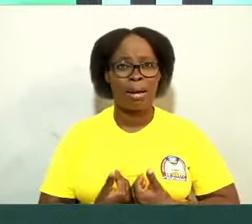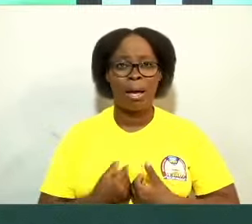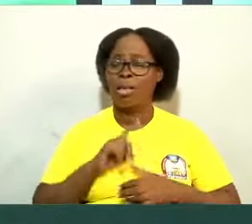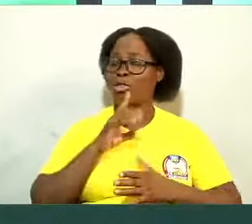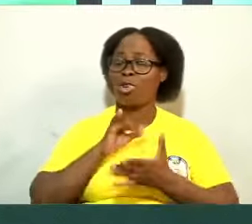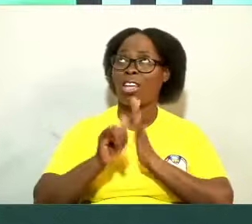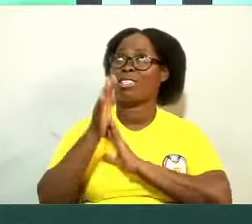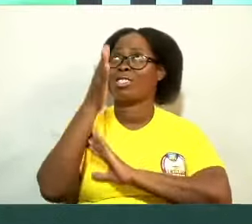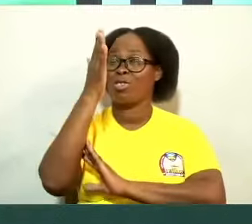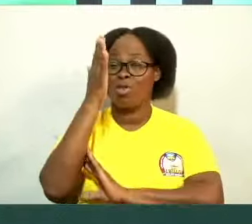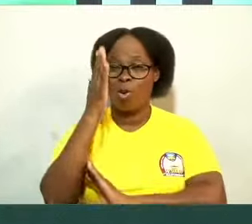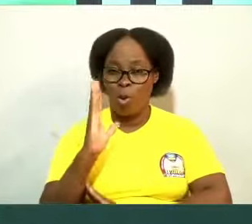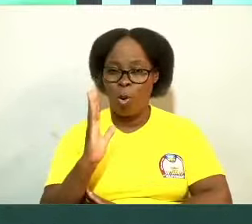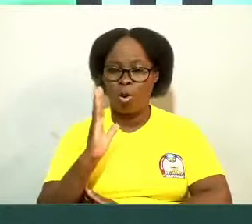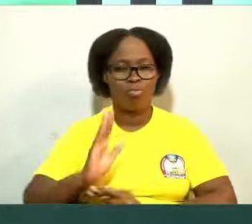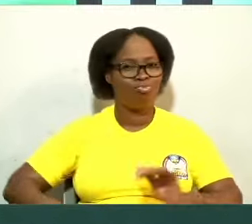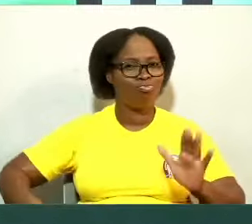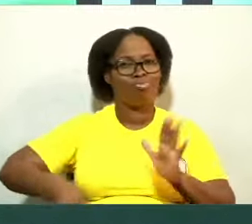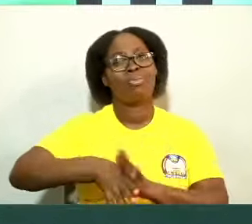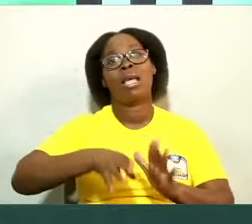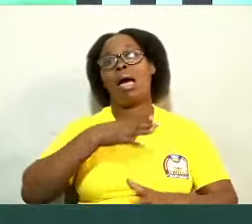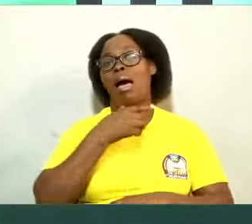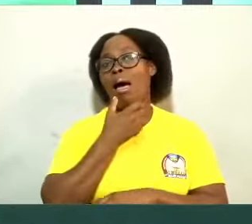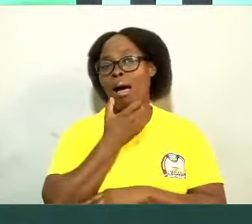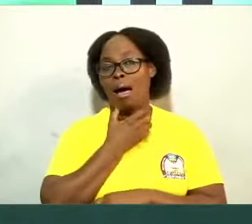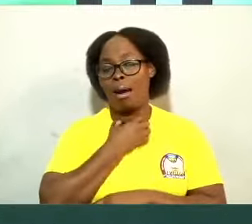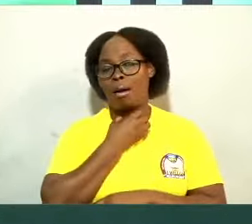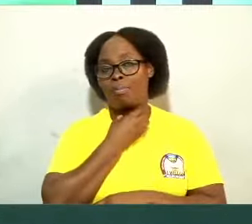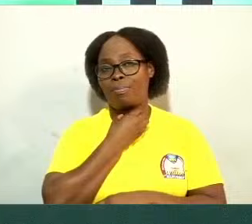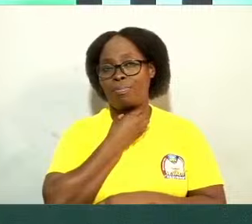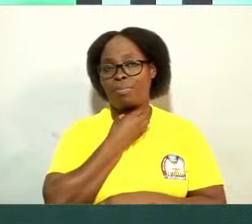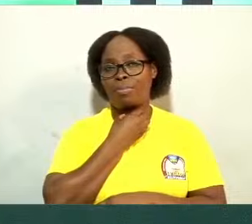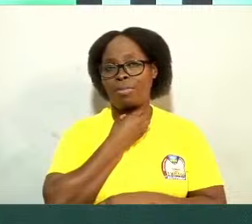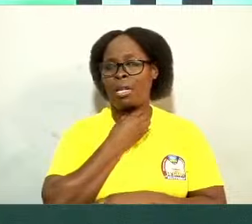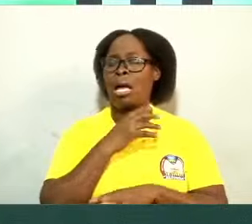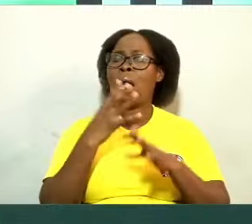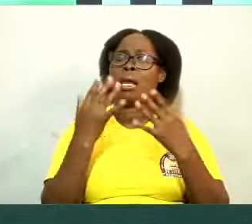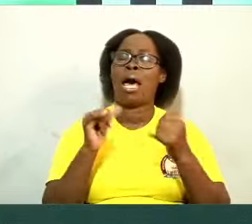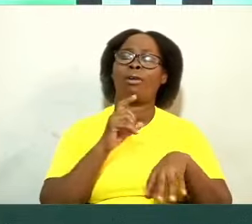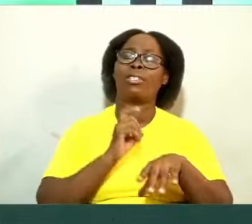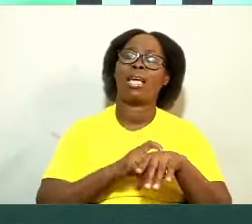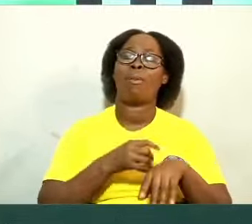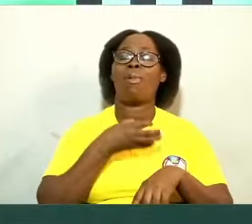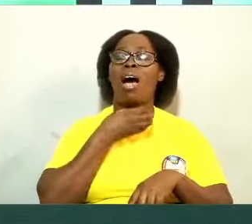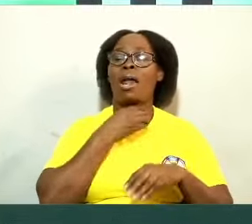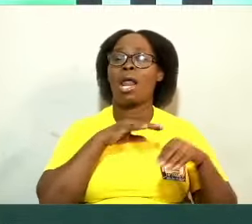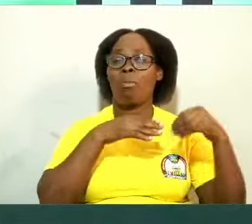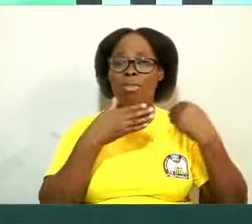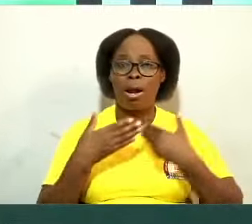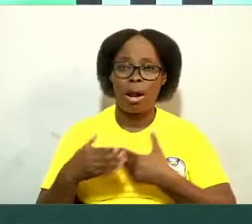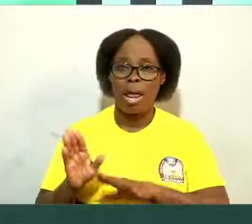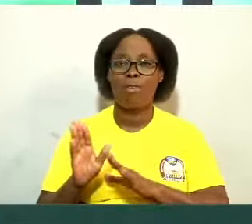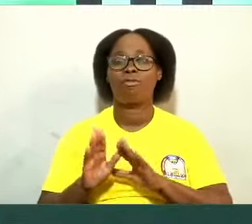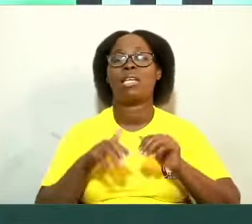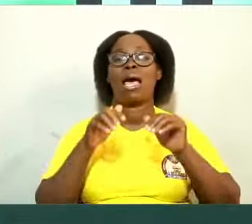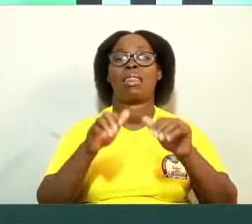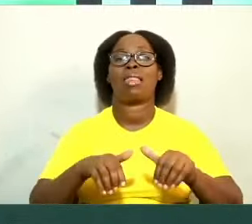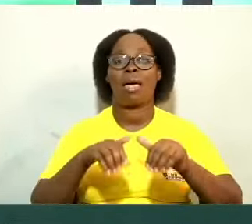Mungu akamfukuza Adamu. Sasa alipotoka Adamu katika bustani ya